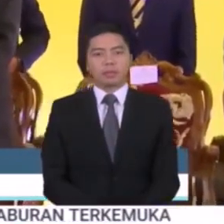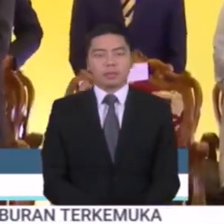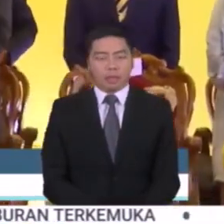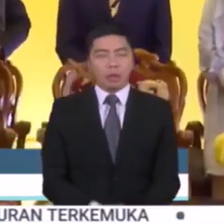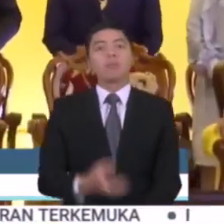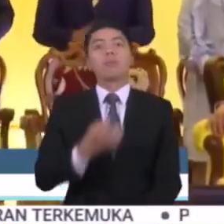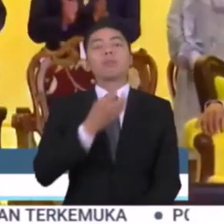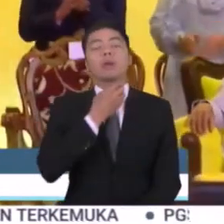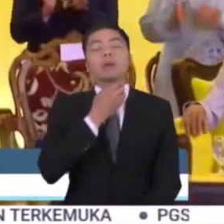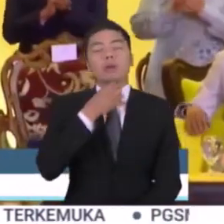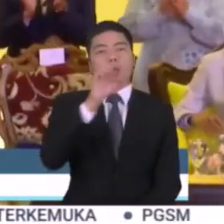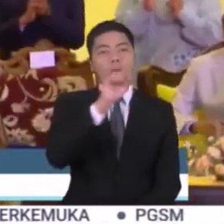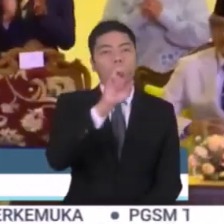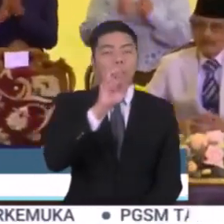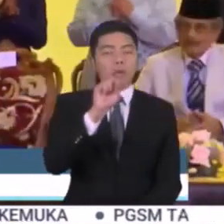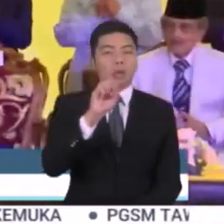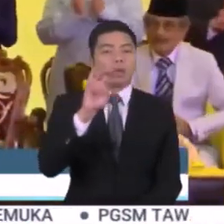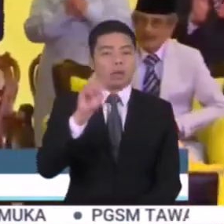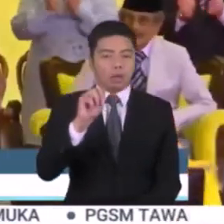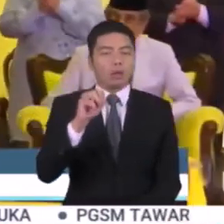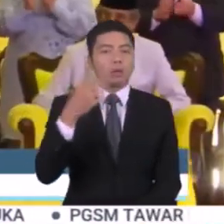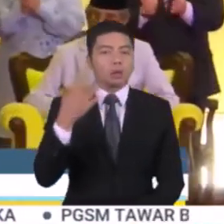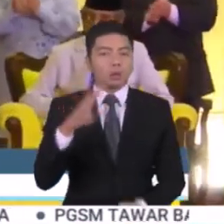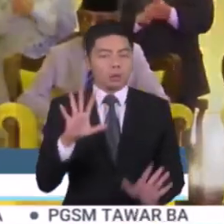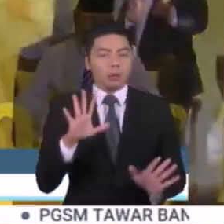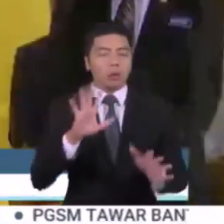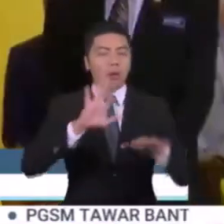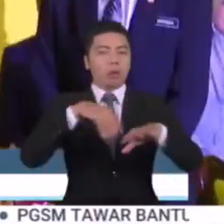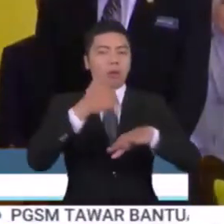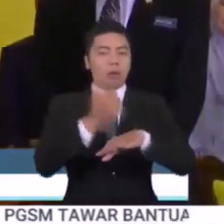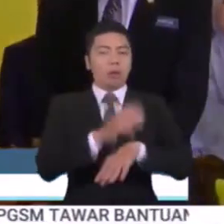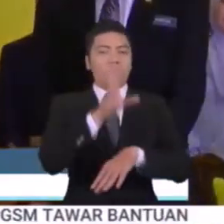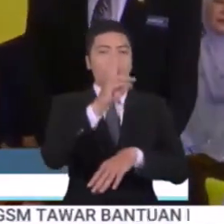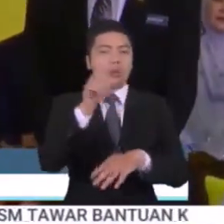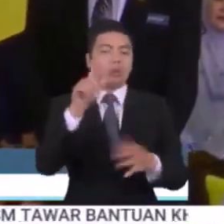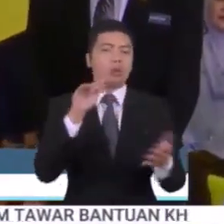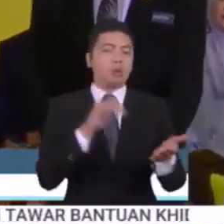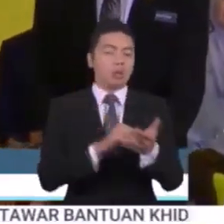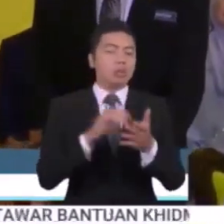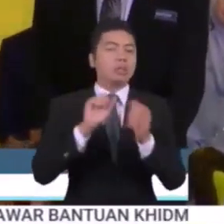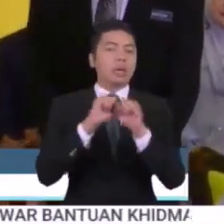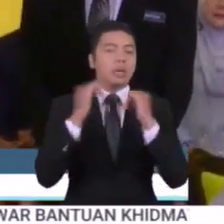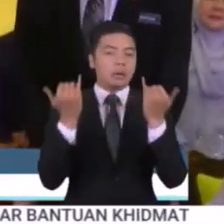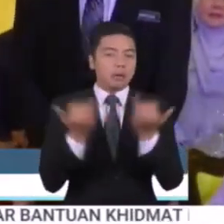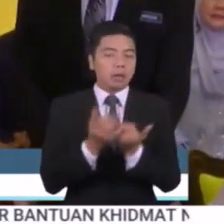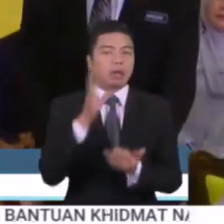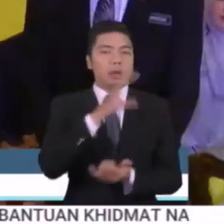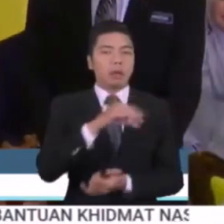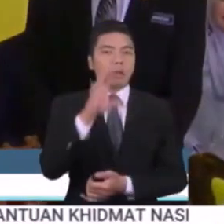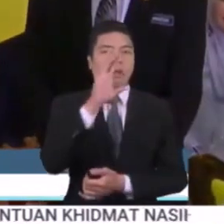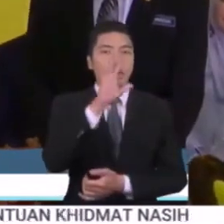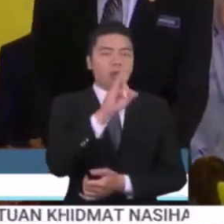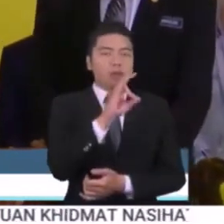Di Perak, SSM telah perbadankan lebih 61,000 syarikat, manakala